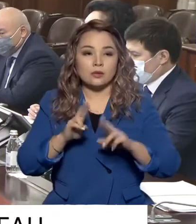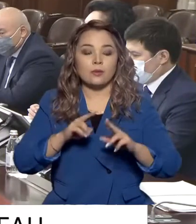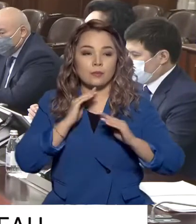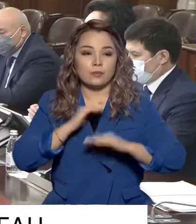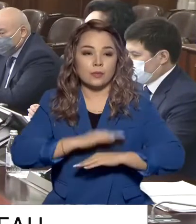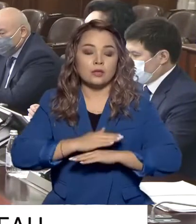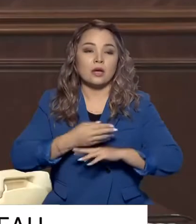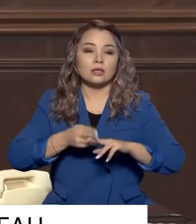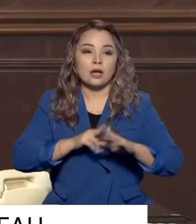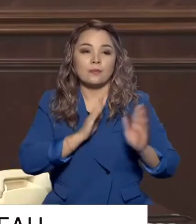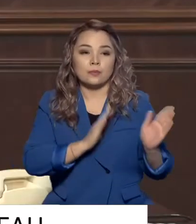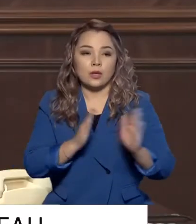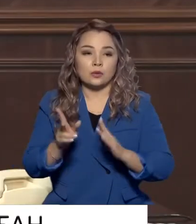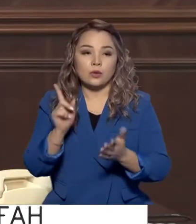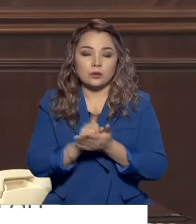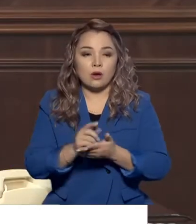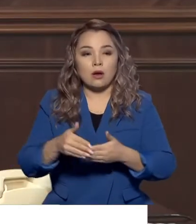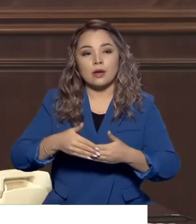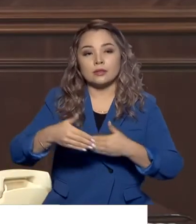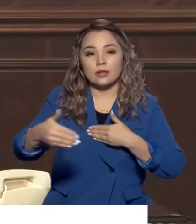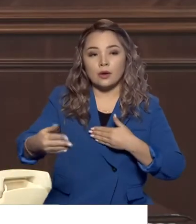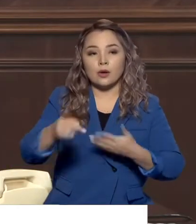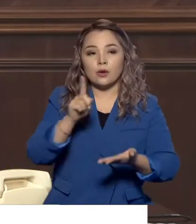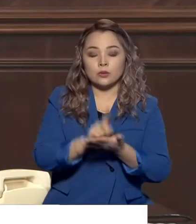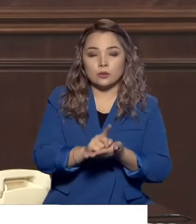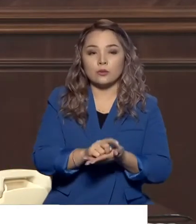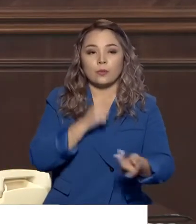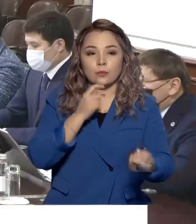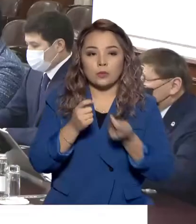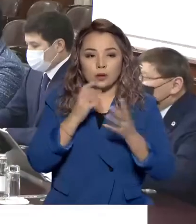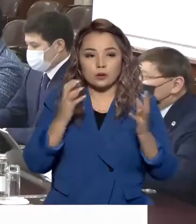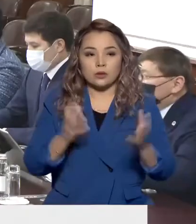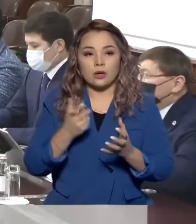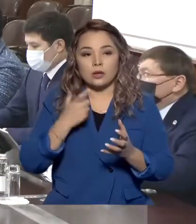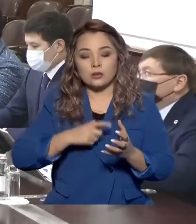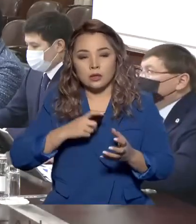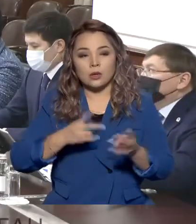арақашықты сақтауды жалғастырып, вакциналау және ревакциналау қарқынын күшейту қажет.